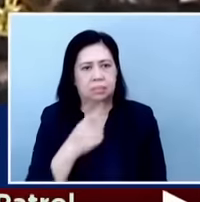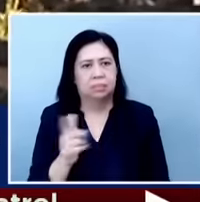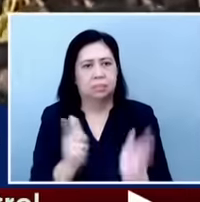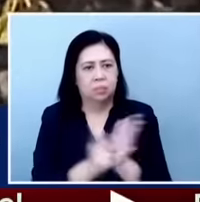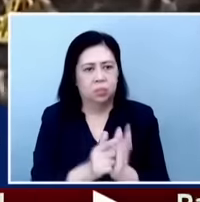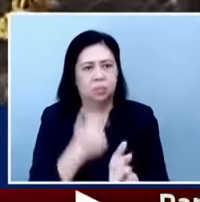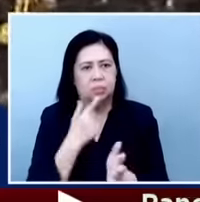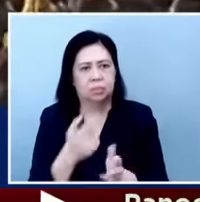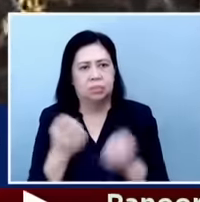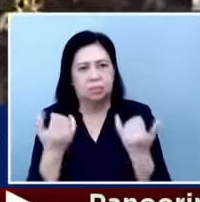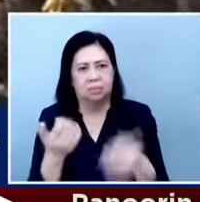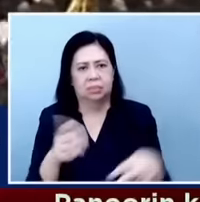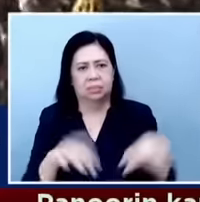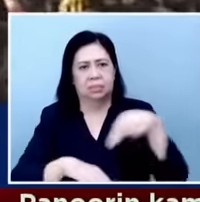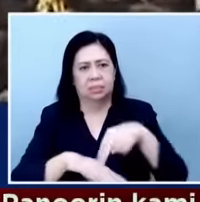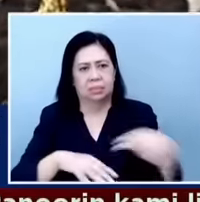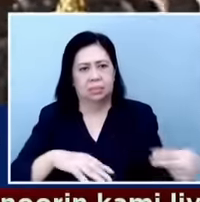rin, no?